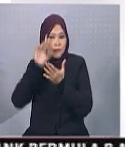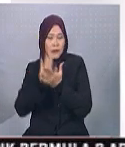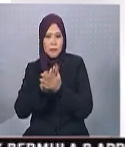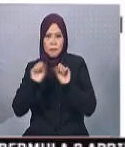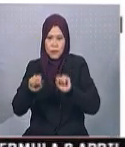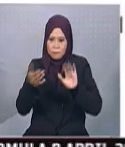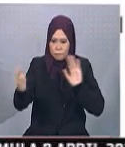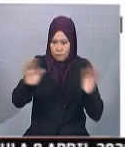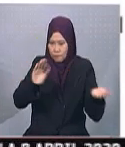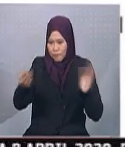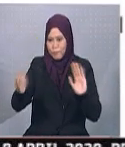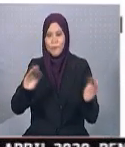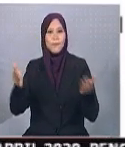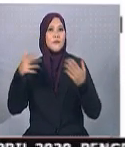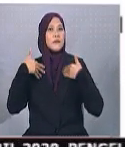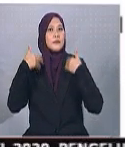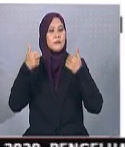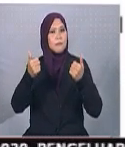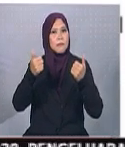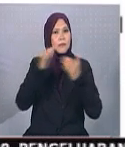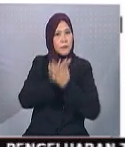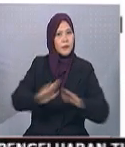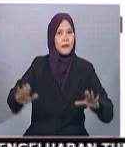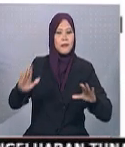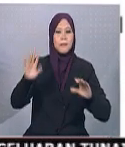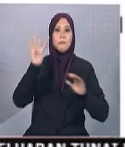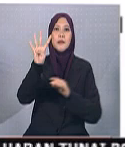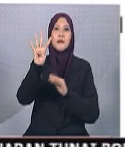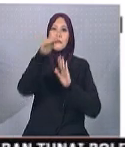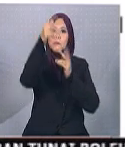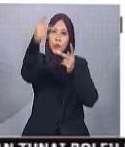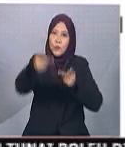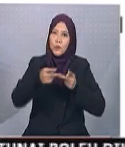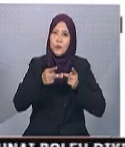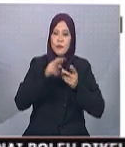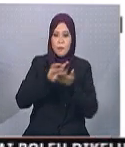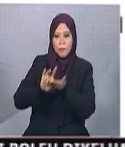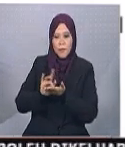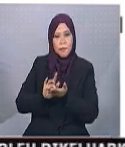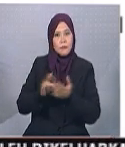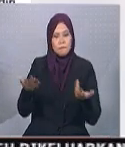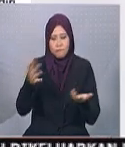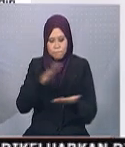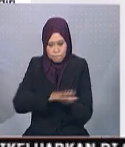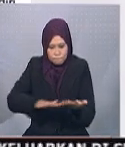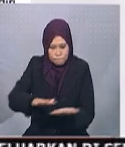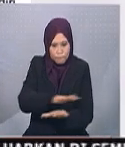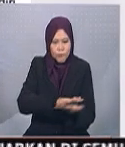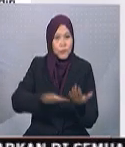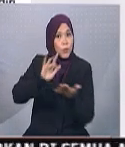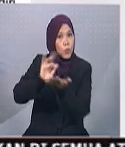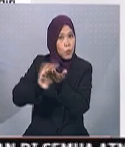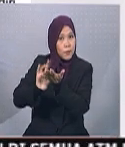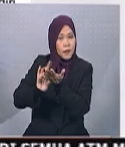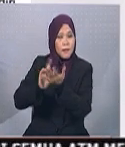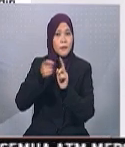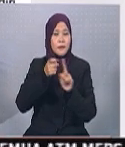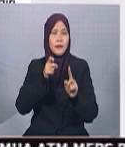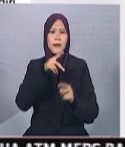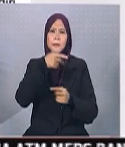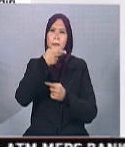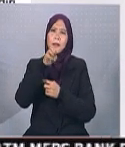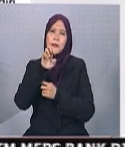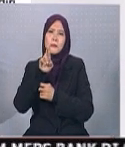membandingkan keselamatan serta keberkesanan tempat protokol rawatan menggunakan kombinasi obat brandcode Lopi